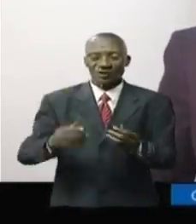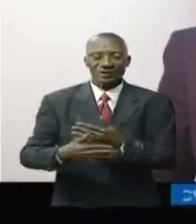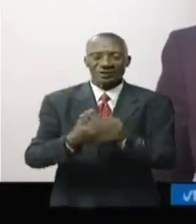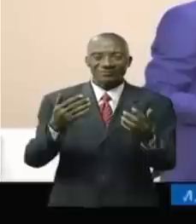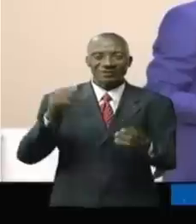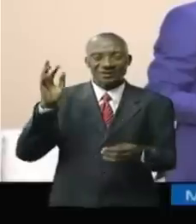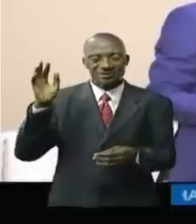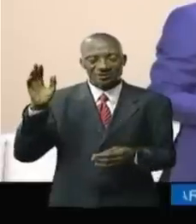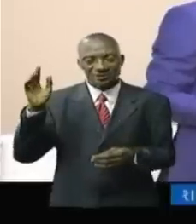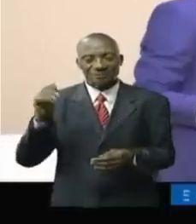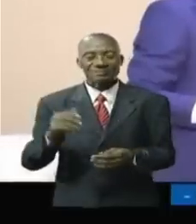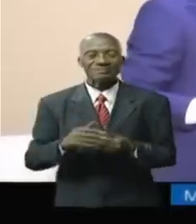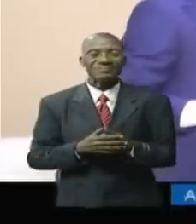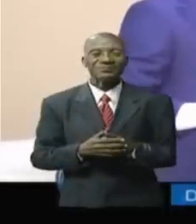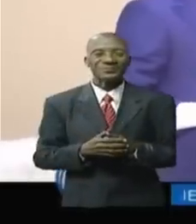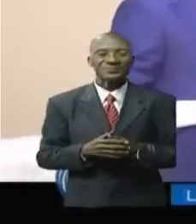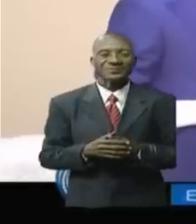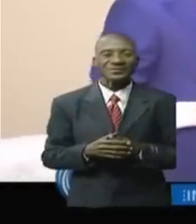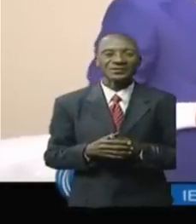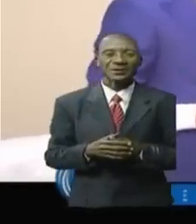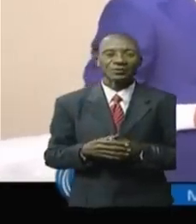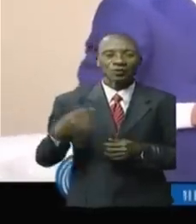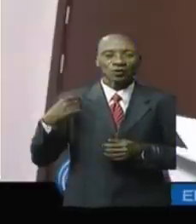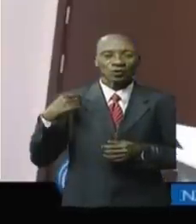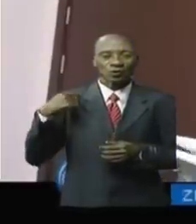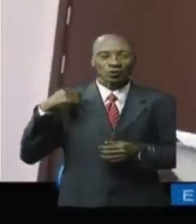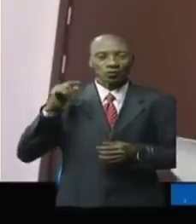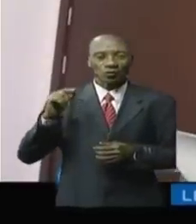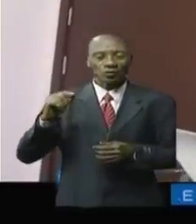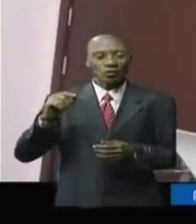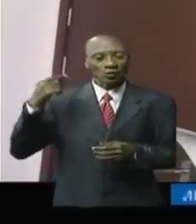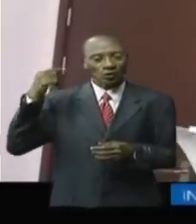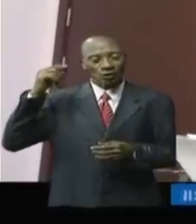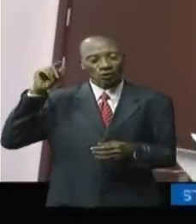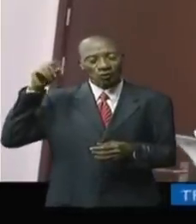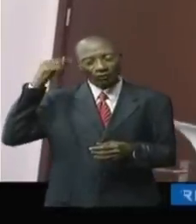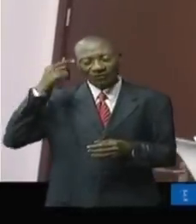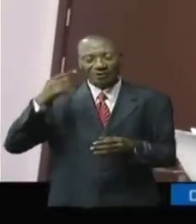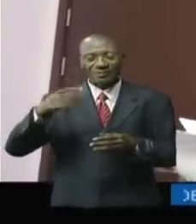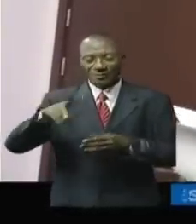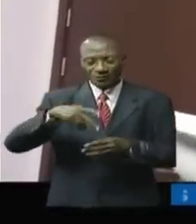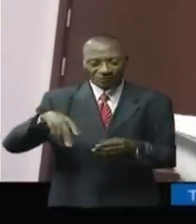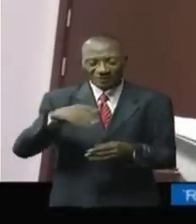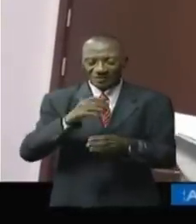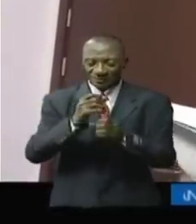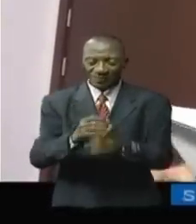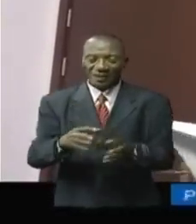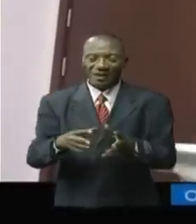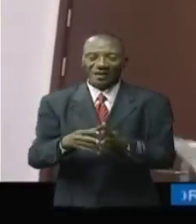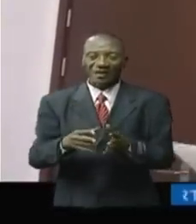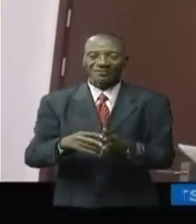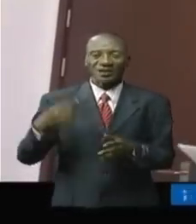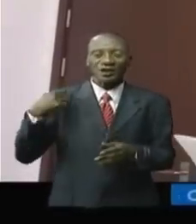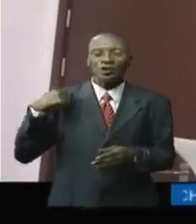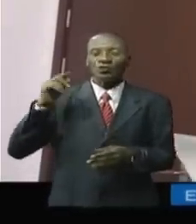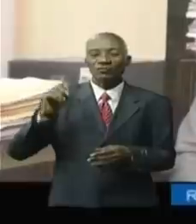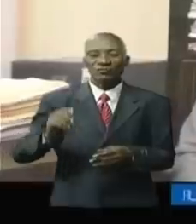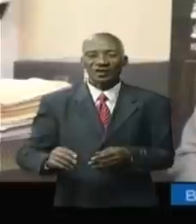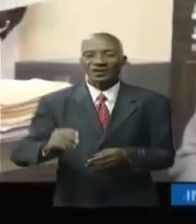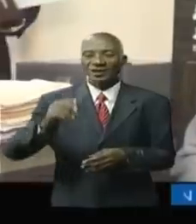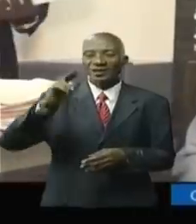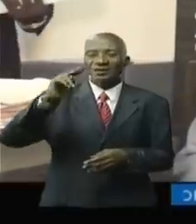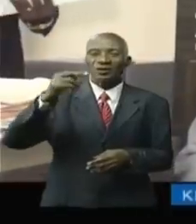choses à Kinshasa. L'exécutif provincial sera dorénavant conduit par Jean-Tini Ngobilambaka comme gouverneur et Gérard Mulumba en tant